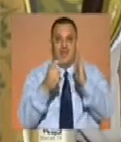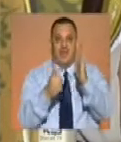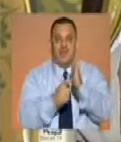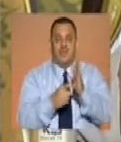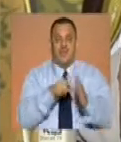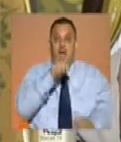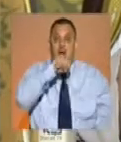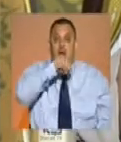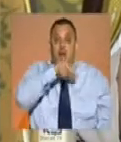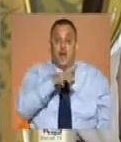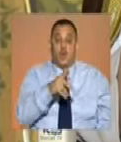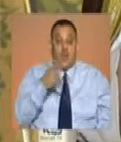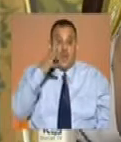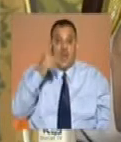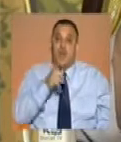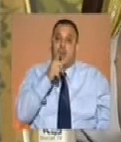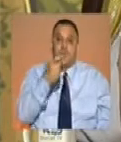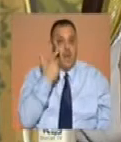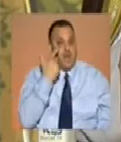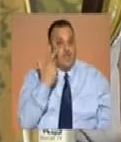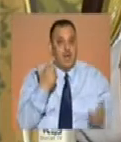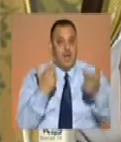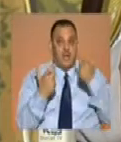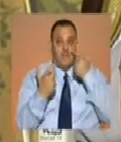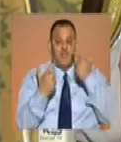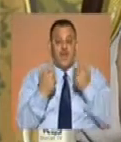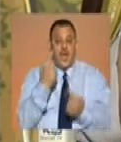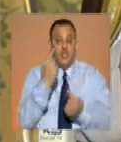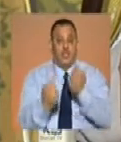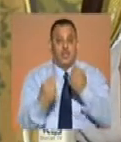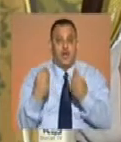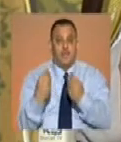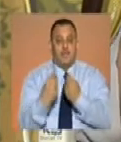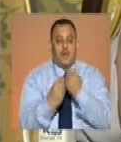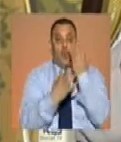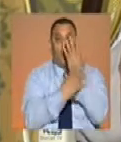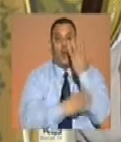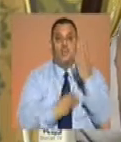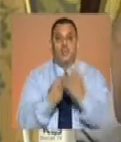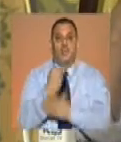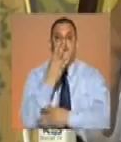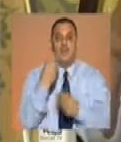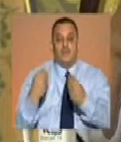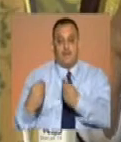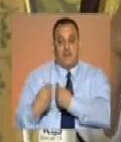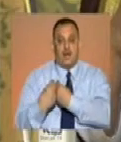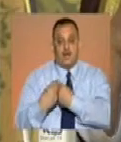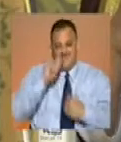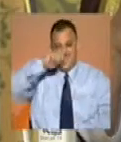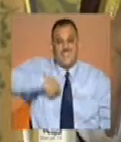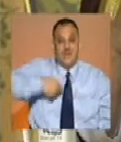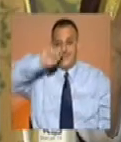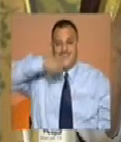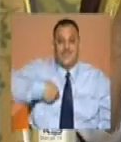منه النبي عليه الصلاة والسلام، وبين أن هناك شيطانا للوضوء، شيطانا للوضوء يحاول أن يفسد على